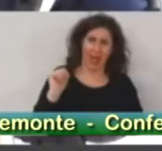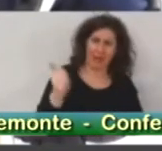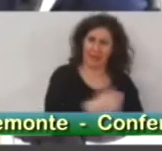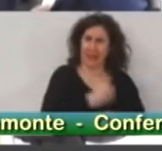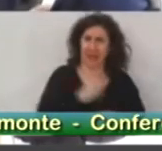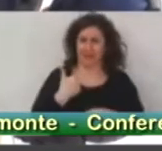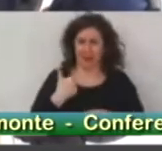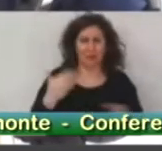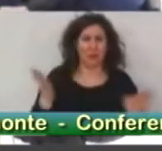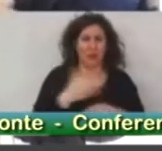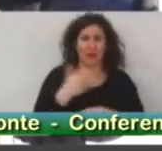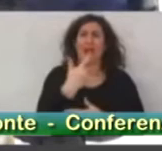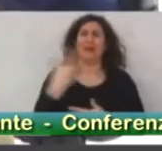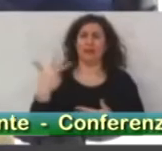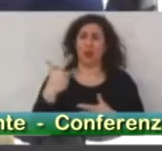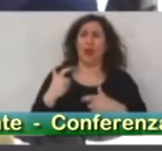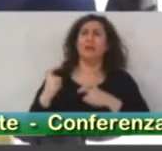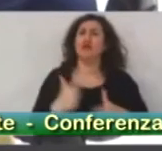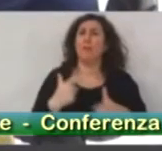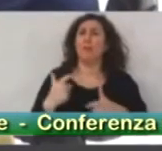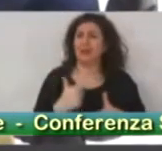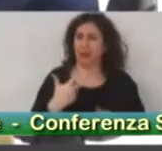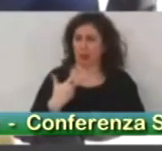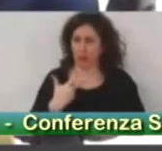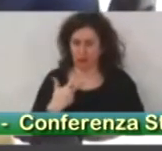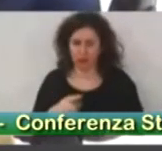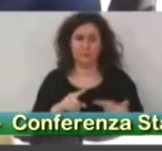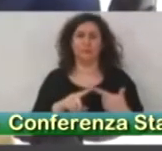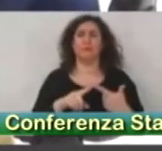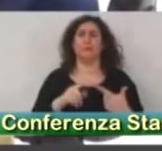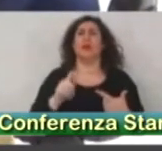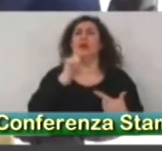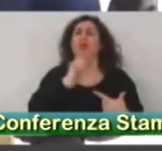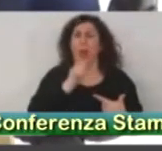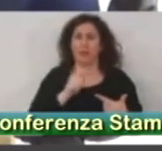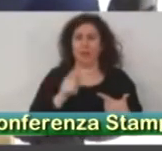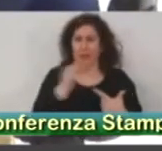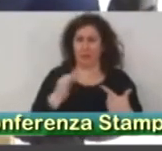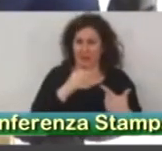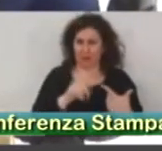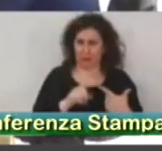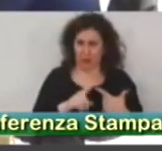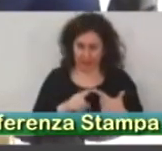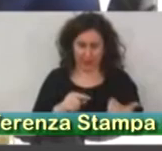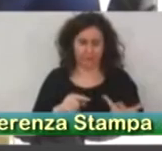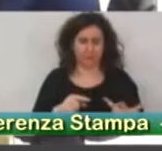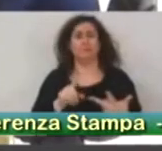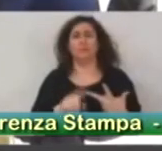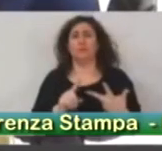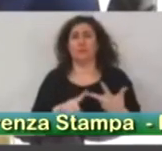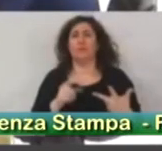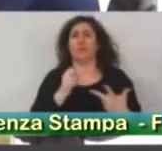tutti i ristoranti con somministrazione, per tutte le gelaterie e le pasticcerie, per tutti